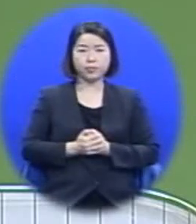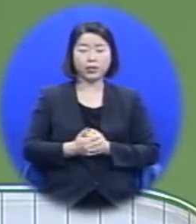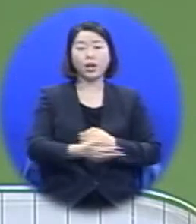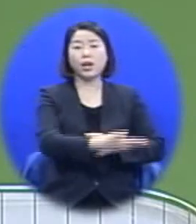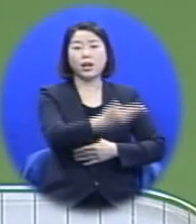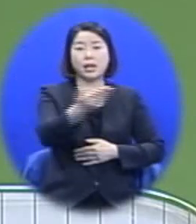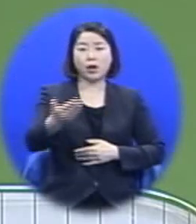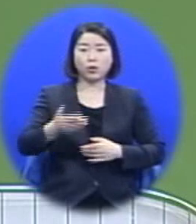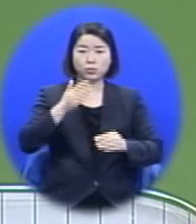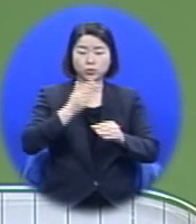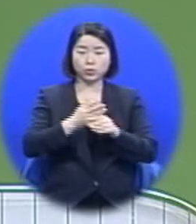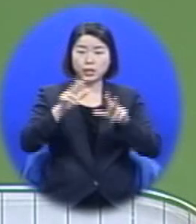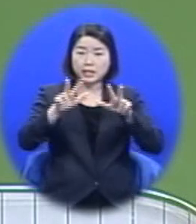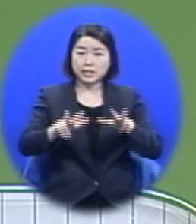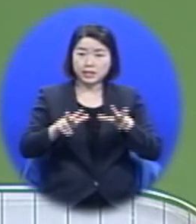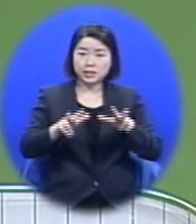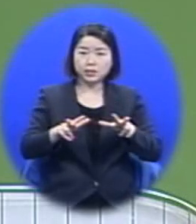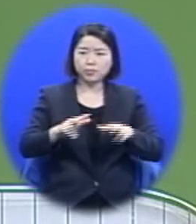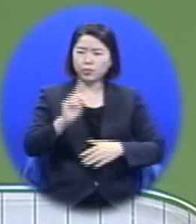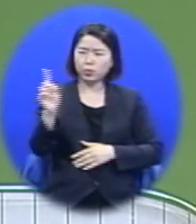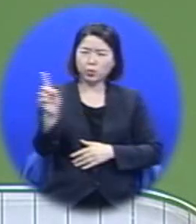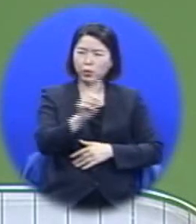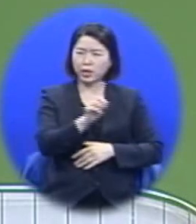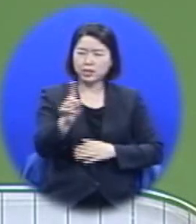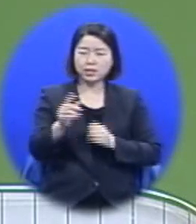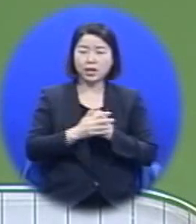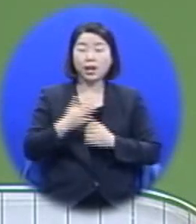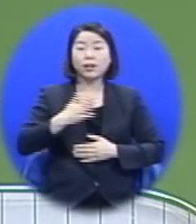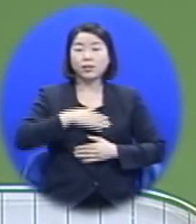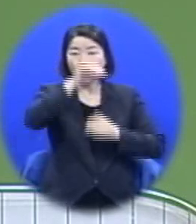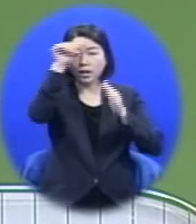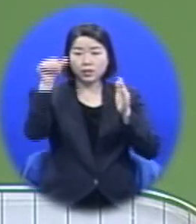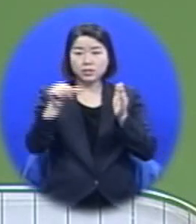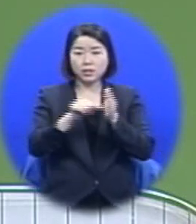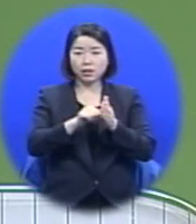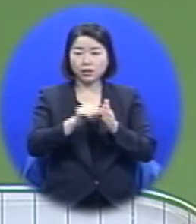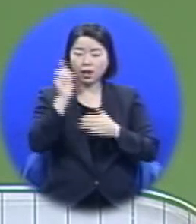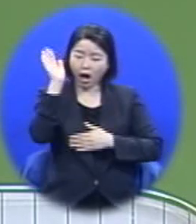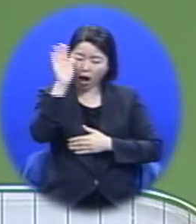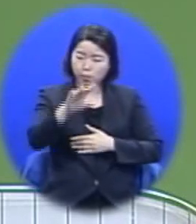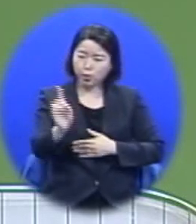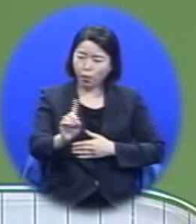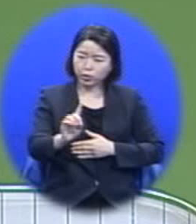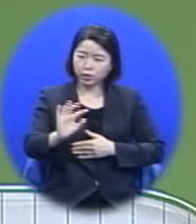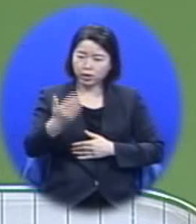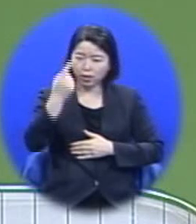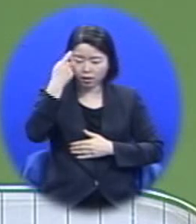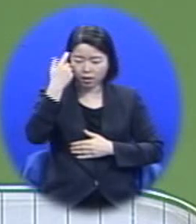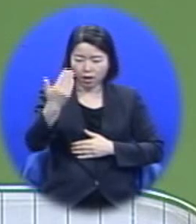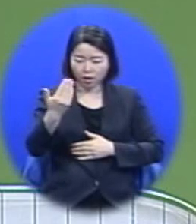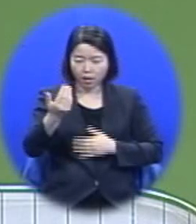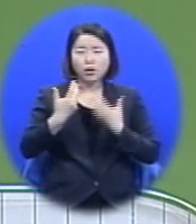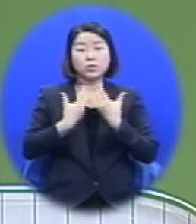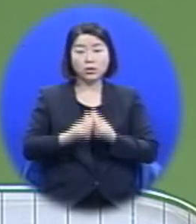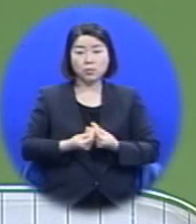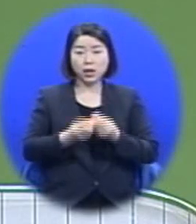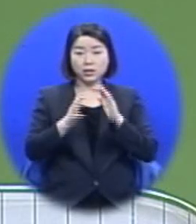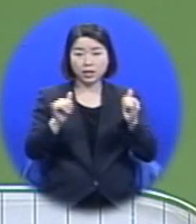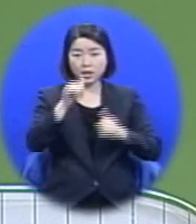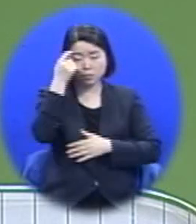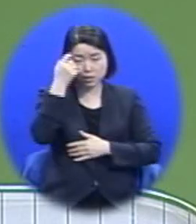여러분 여러분 중에 지금 도대체 내 인생은 어떻게 될까 절망 하시는 분이 있으십니까